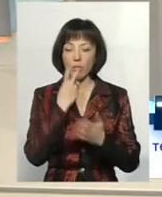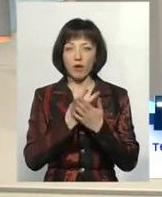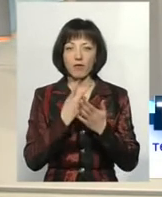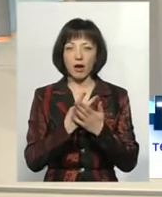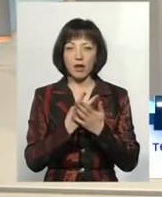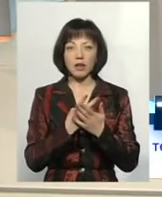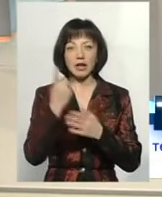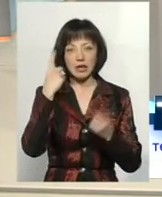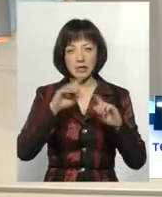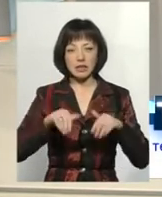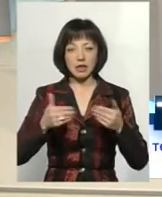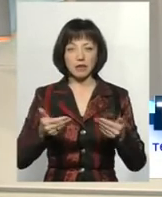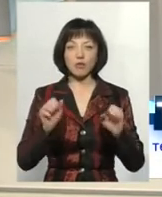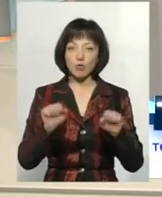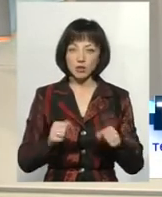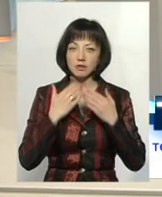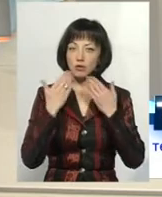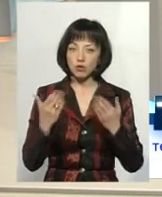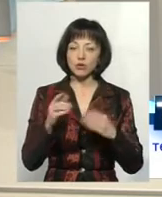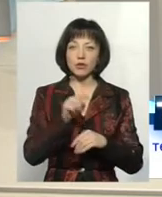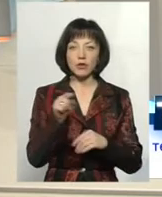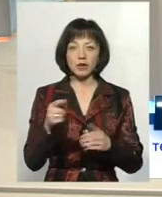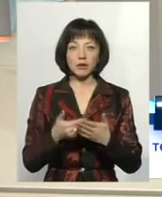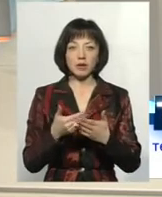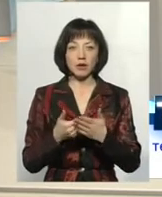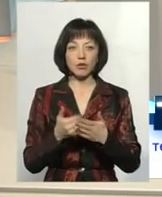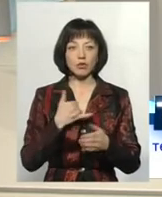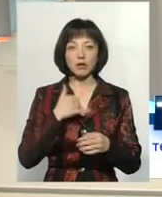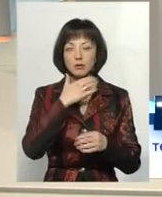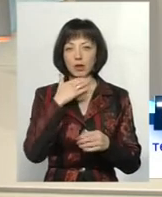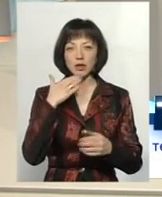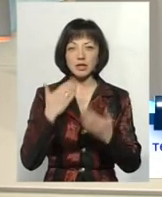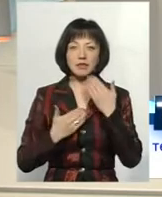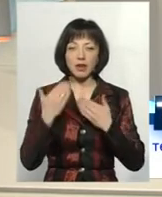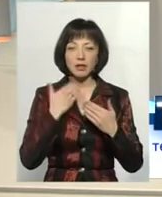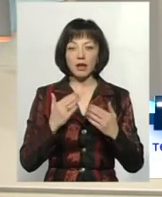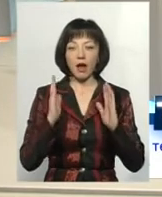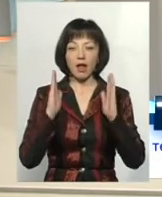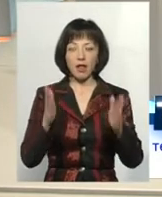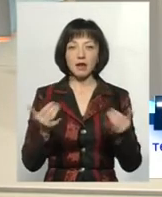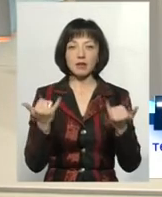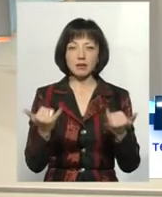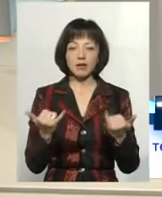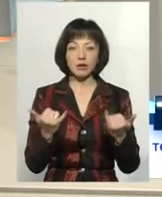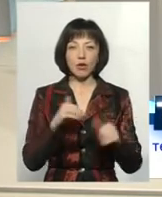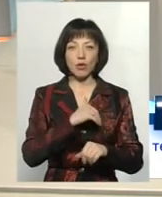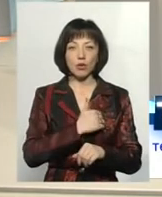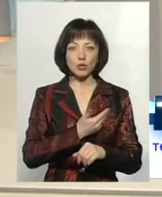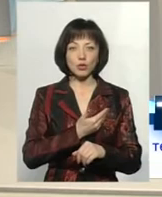таку ініціативу. Можна звернутися, щоб вони там, у нас дуже багато звернень, наприклад, алея. У нас є зараз звернення,